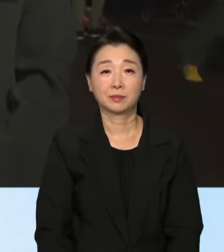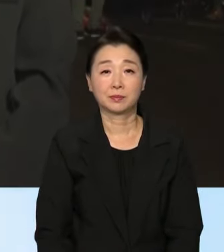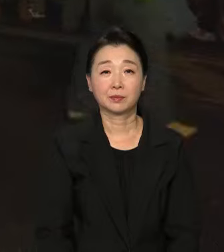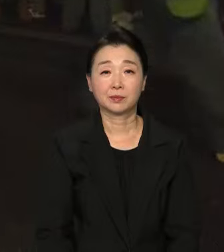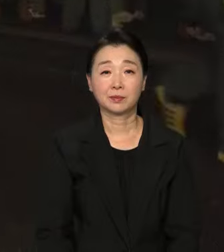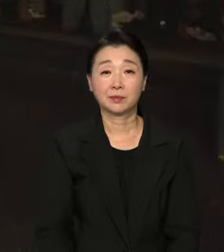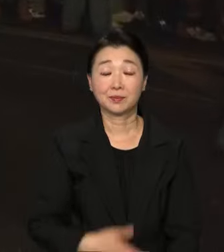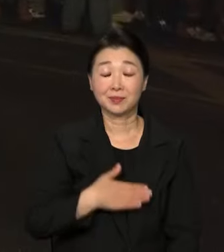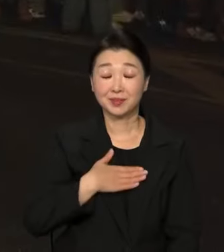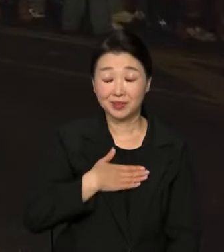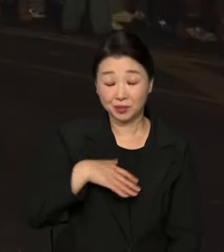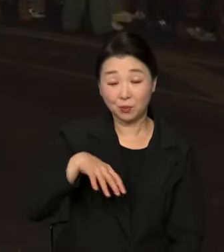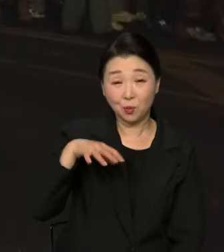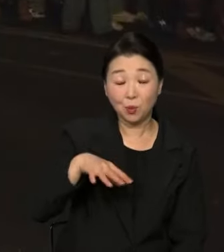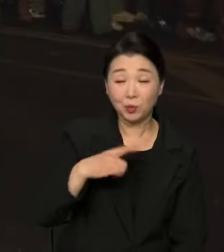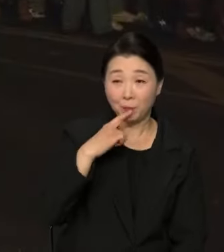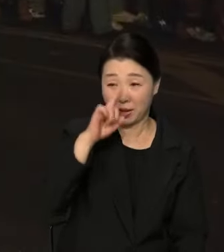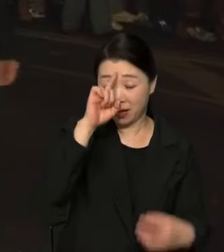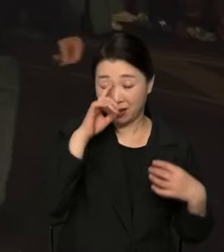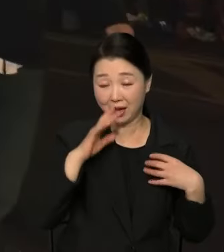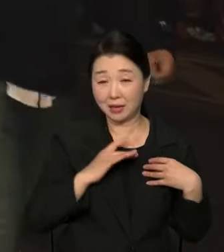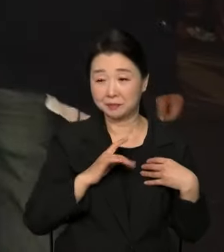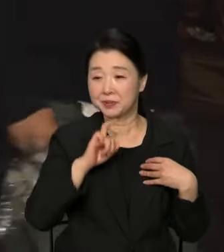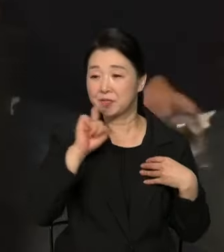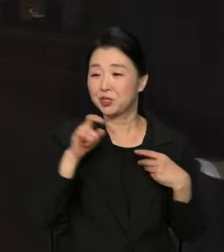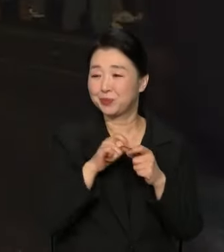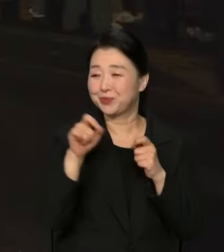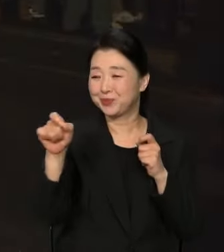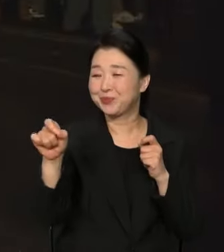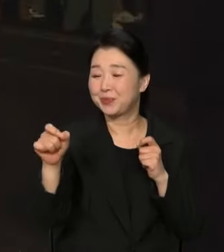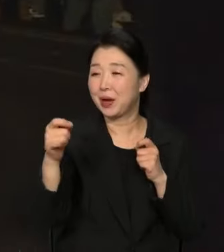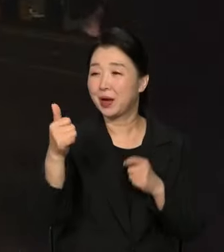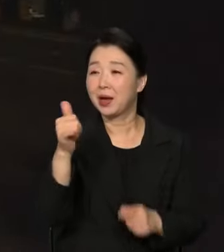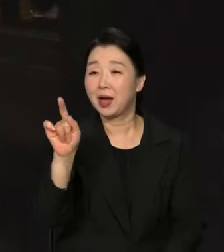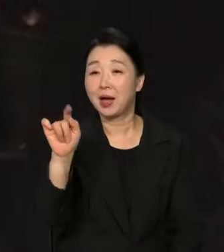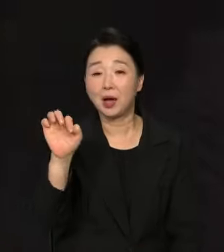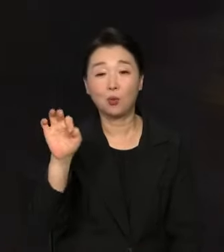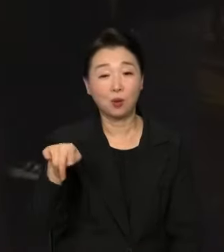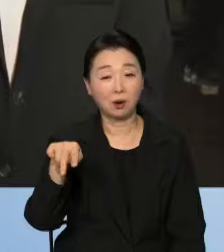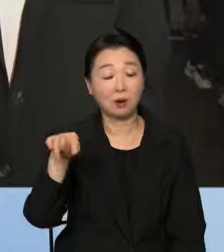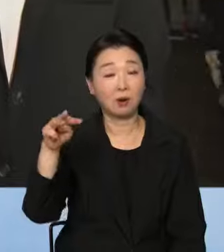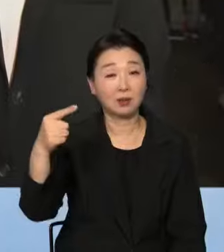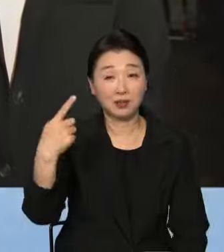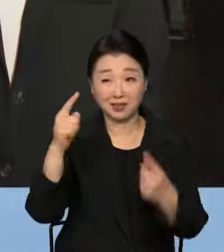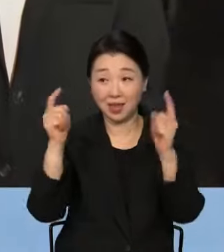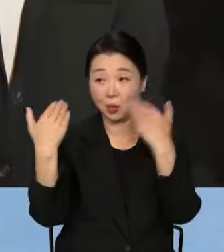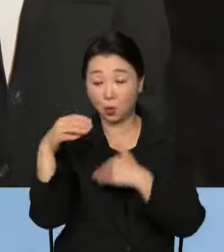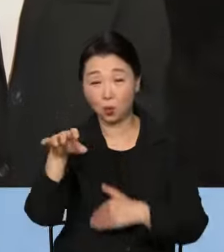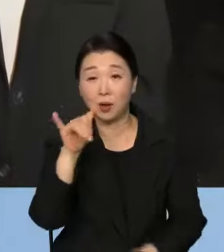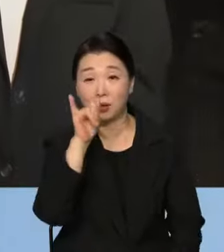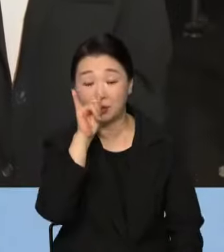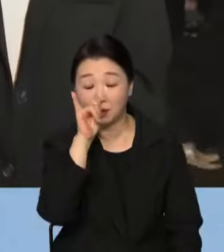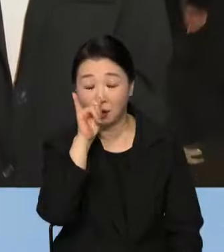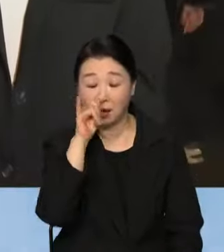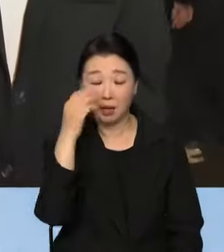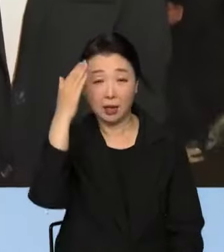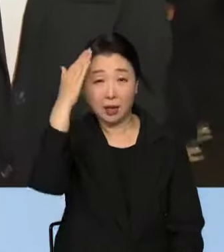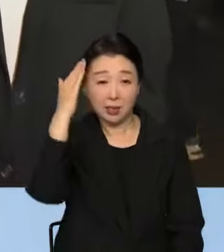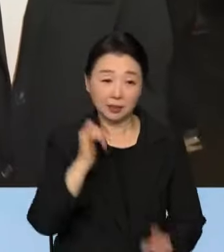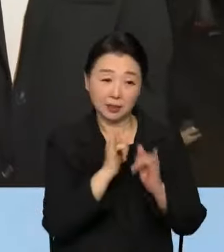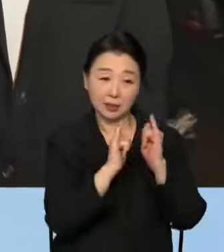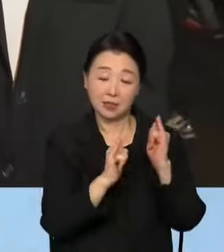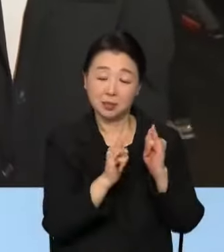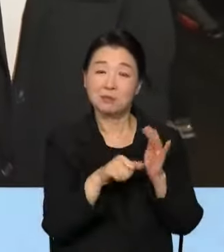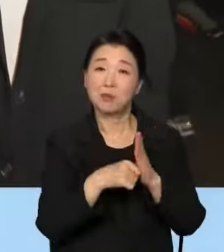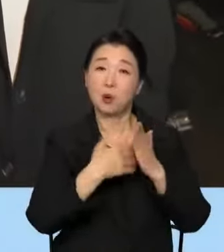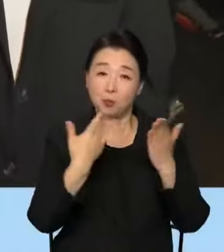네, 저는 지금 백악관에서 10분 거리에 있는 하워드 대학에 나와 있습니다. 전통의 흑인 명문 대학인 하워드 대는 해리스 후보의